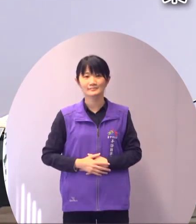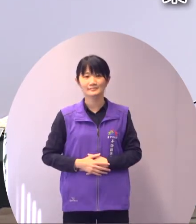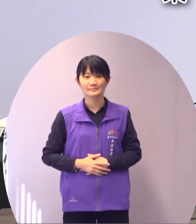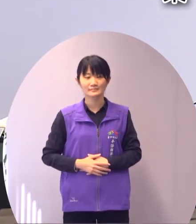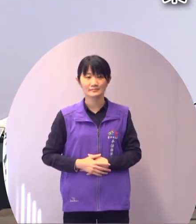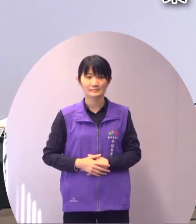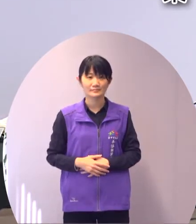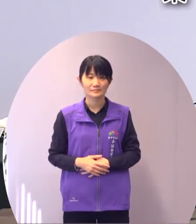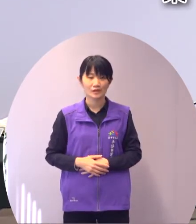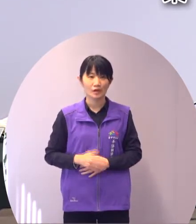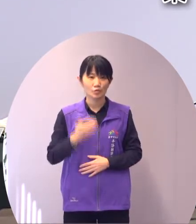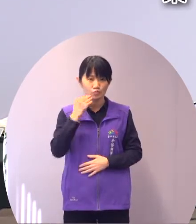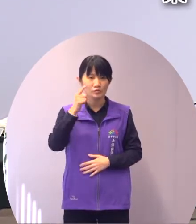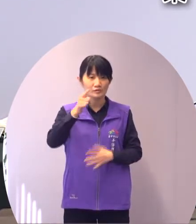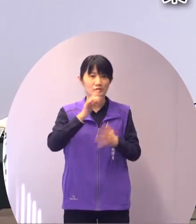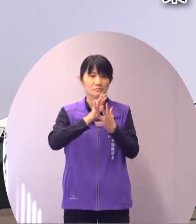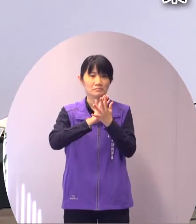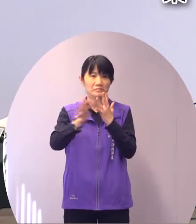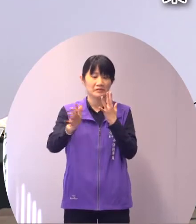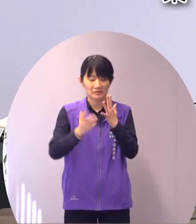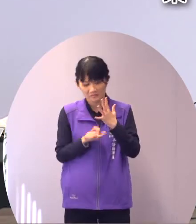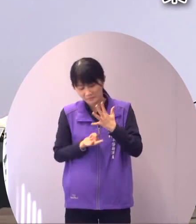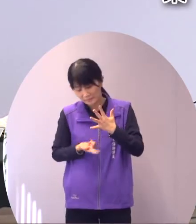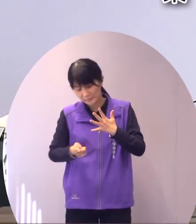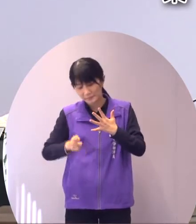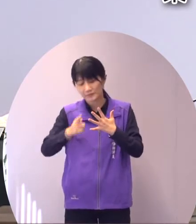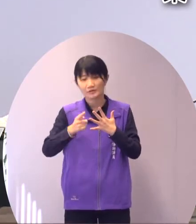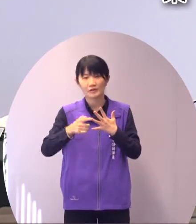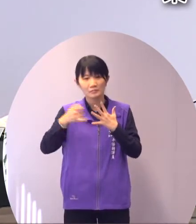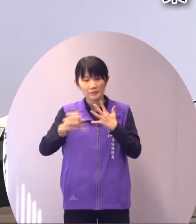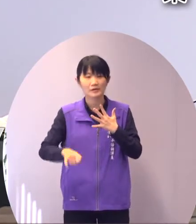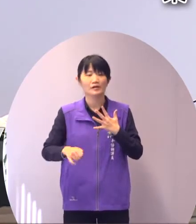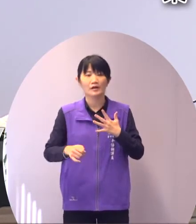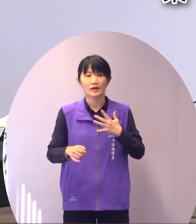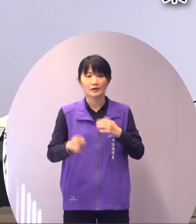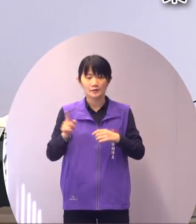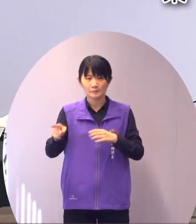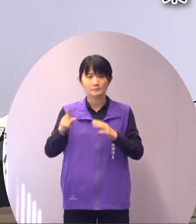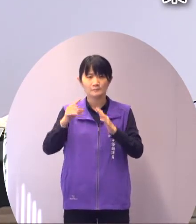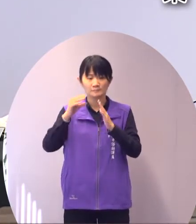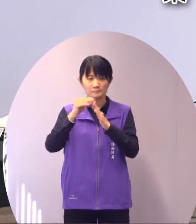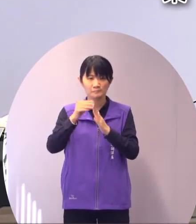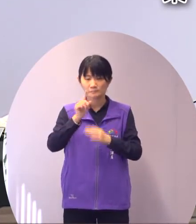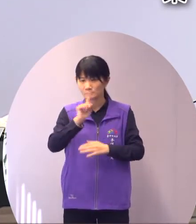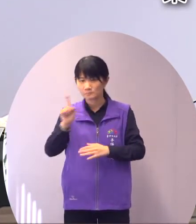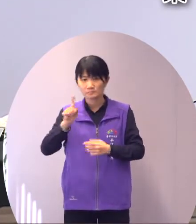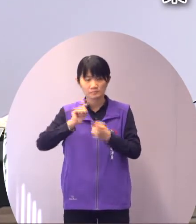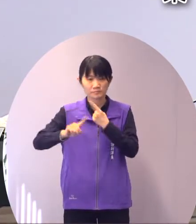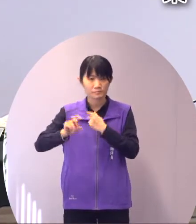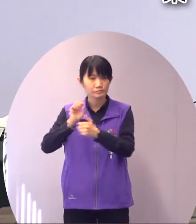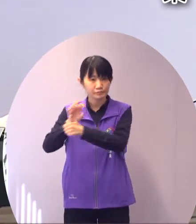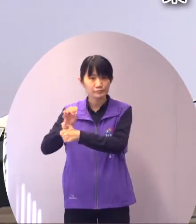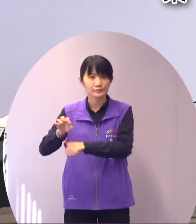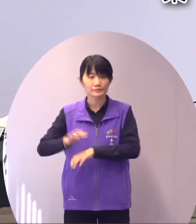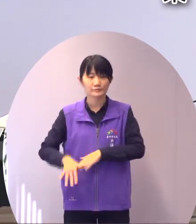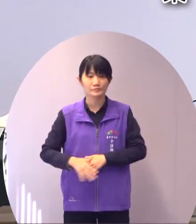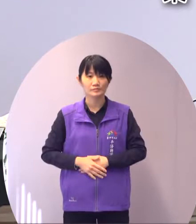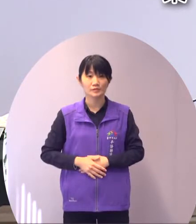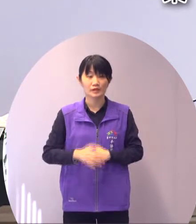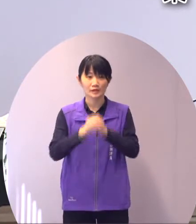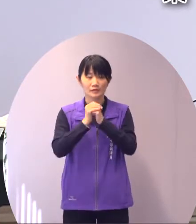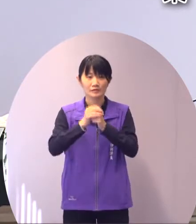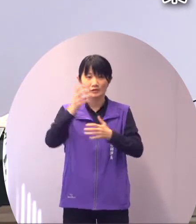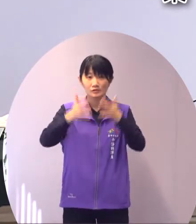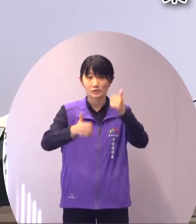个局处或机关，好，这个特别拿出来，好，请提醒大家。那要拜托各位首长或